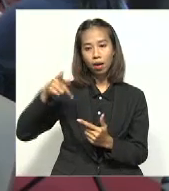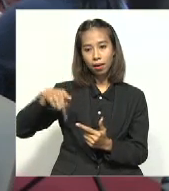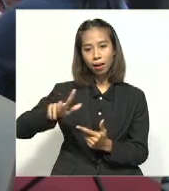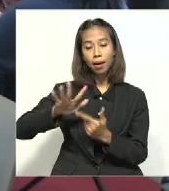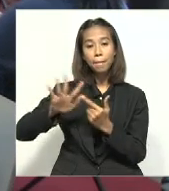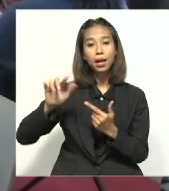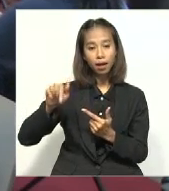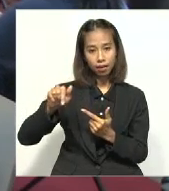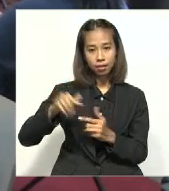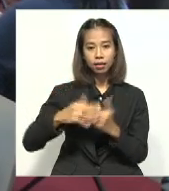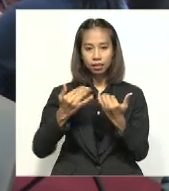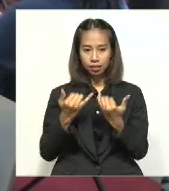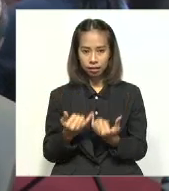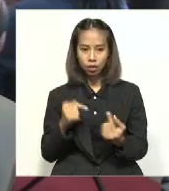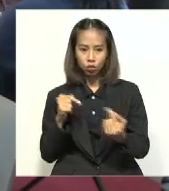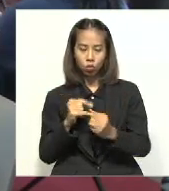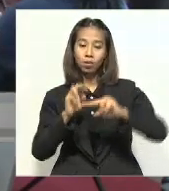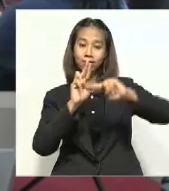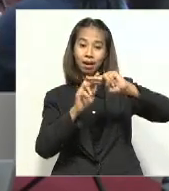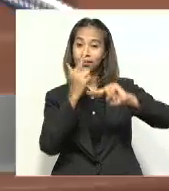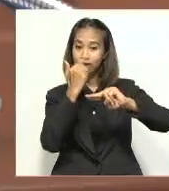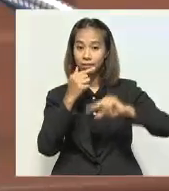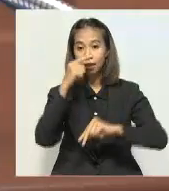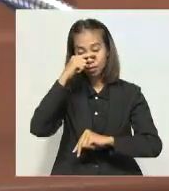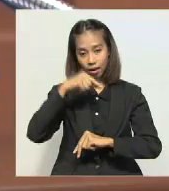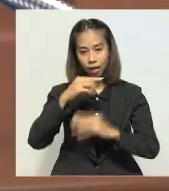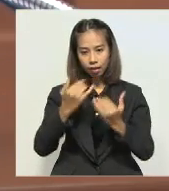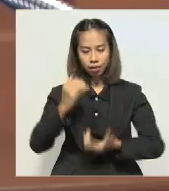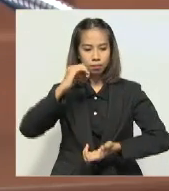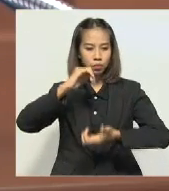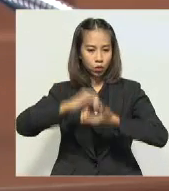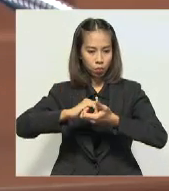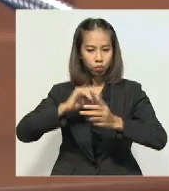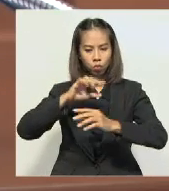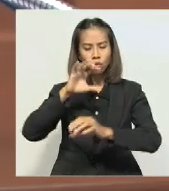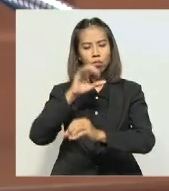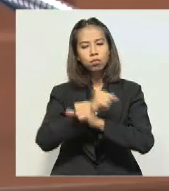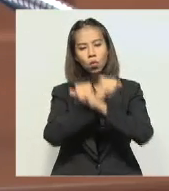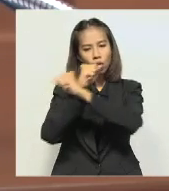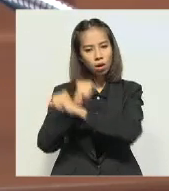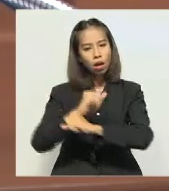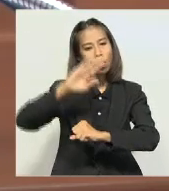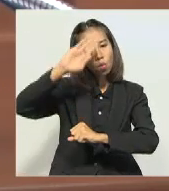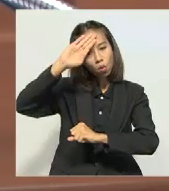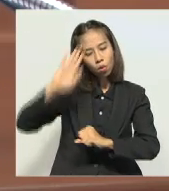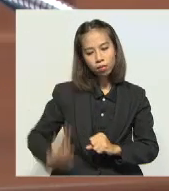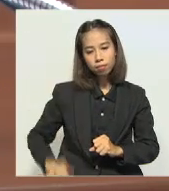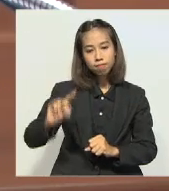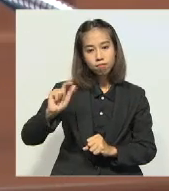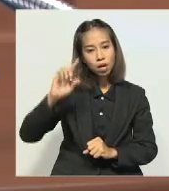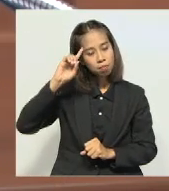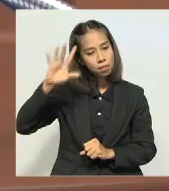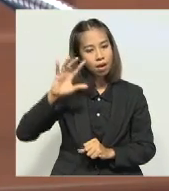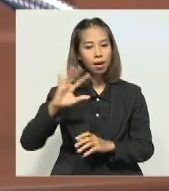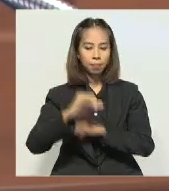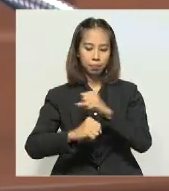ออภัยค่ะสถานเสวภาสภากาชาดไทยค่ะร่วมกับกรมควบคุมโรคจัดกิจกรรมวันป้องกันโรคพิษสุนัขบ้าโลกประจ